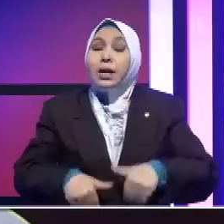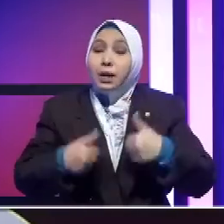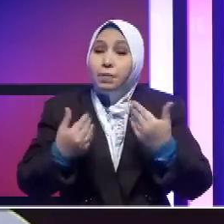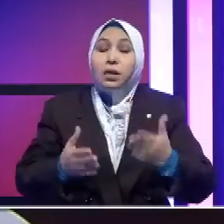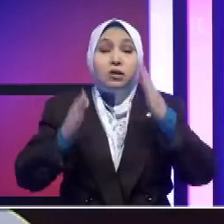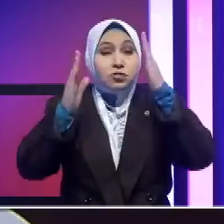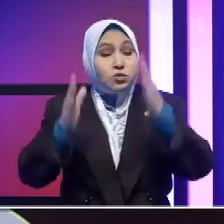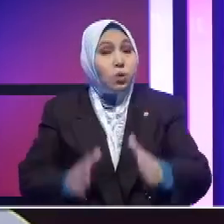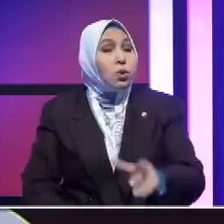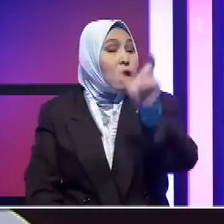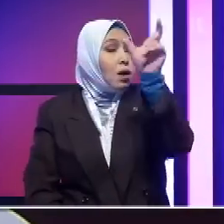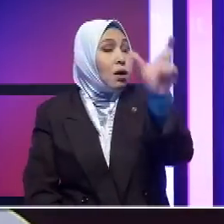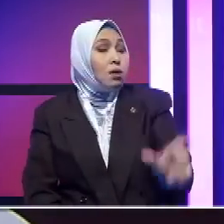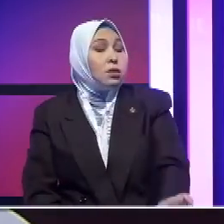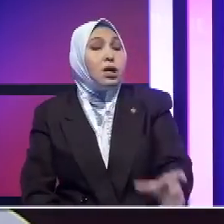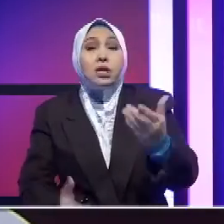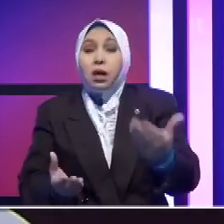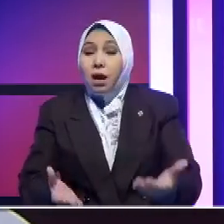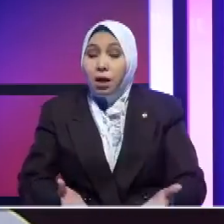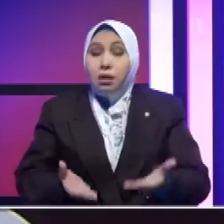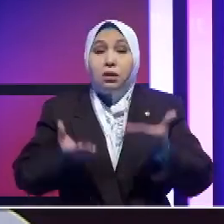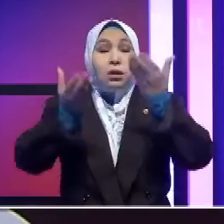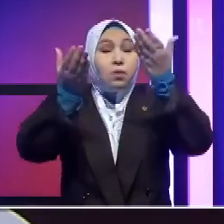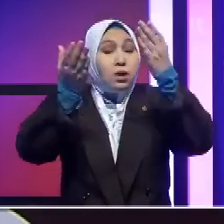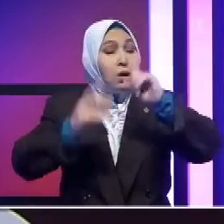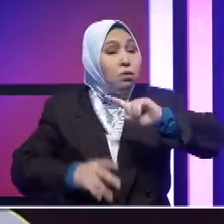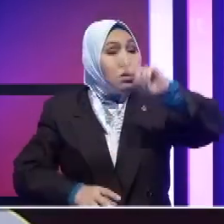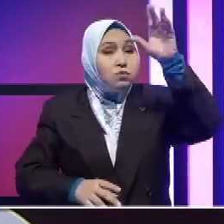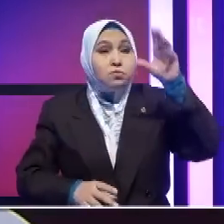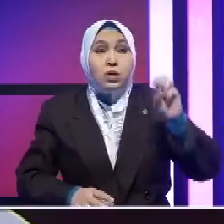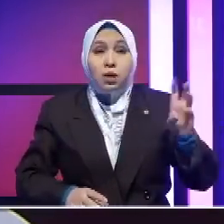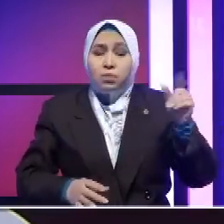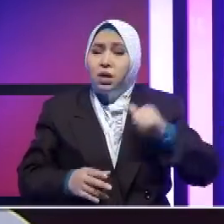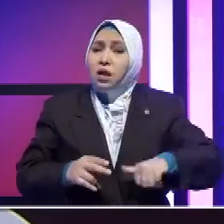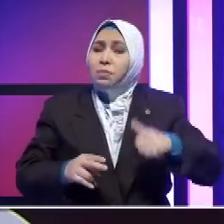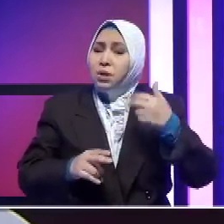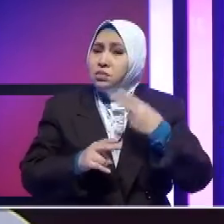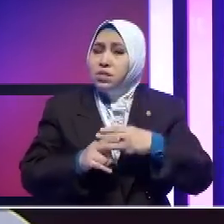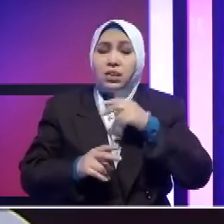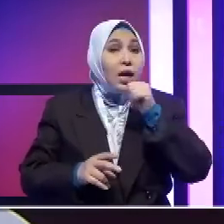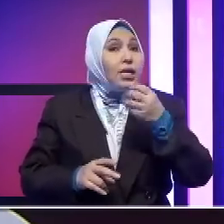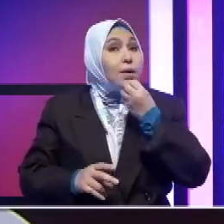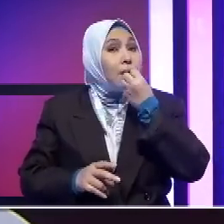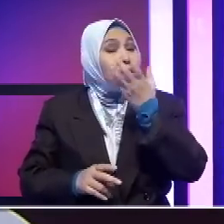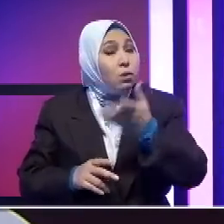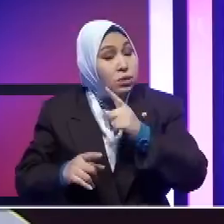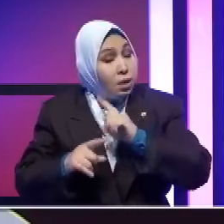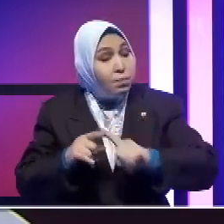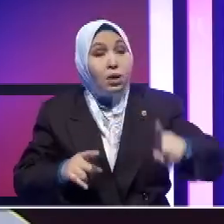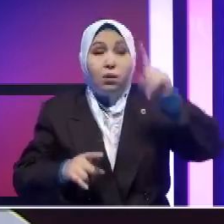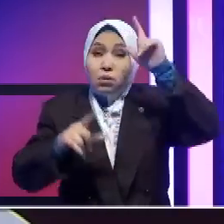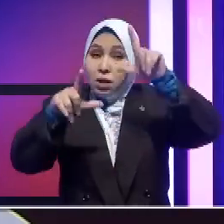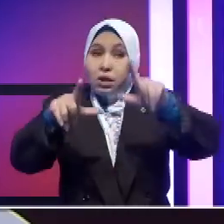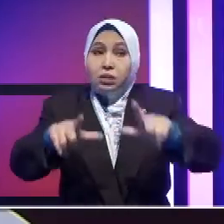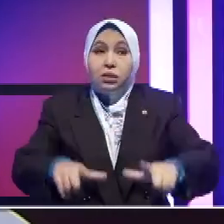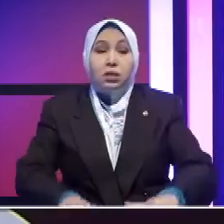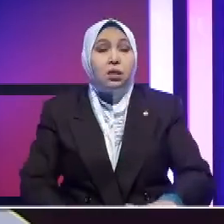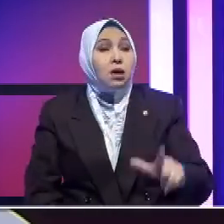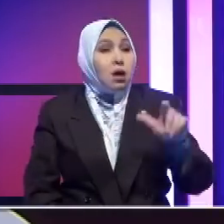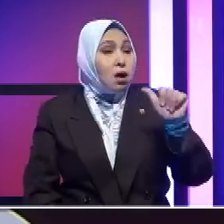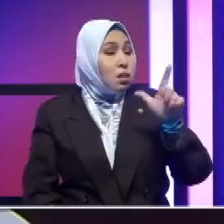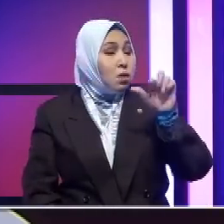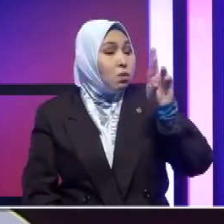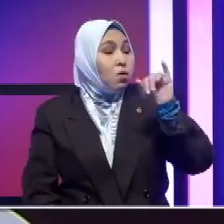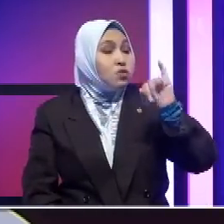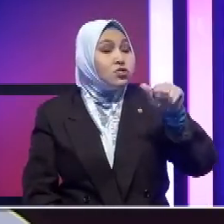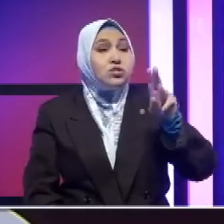seorang individu yang diangkat oleh Allah Subhanahu Wa Taala. Namanya tidak diberitahu, tetapi Allah letakkan istilahnya rajul ya,